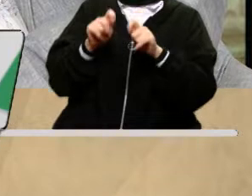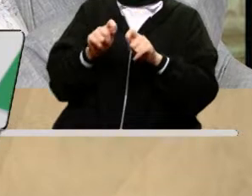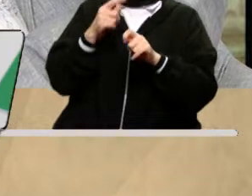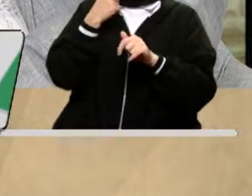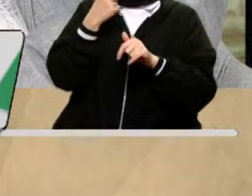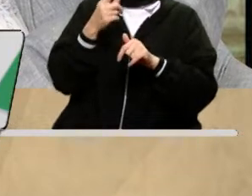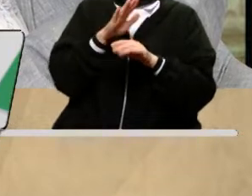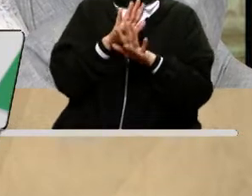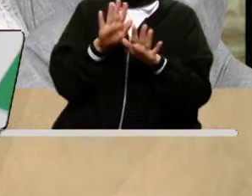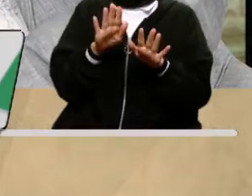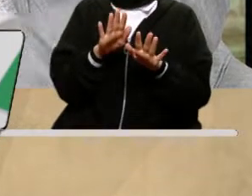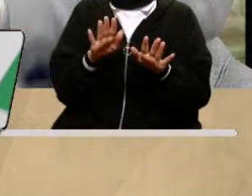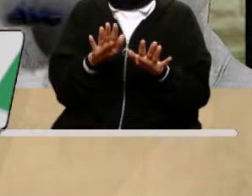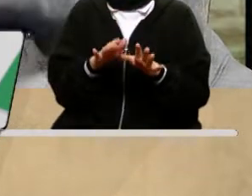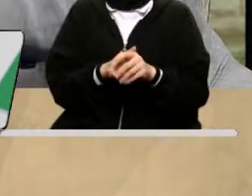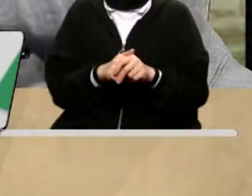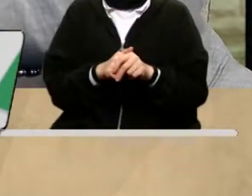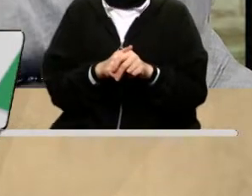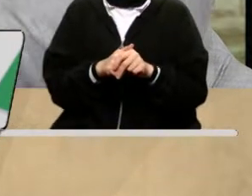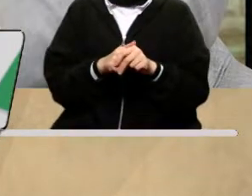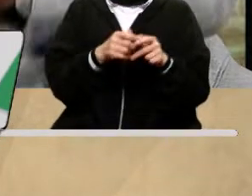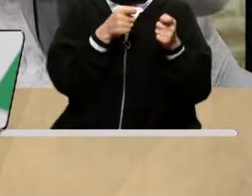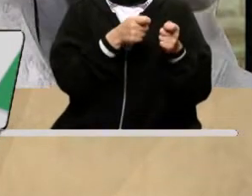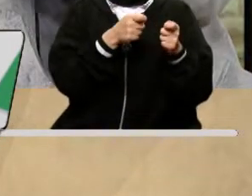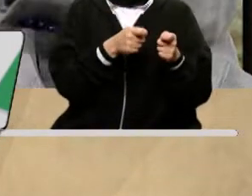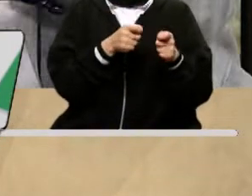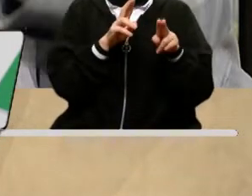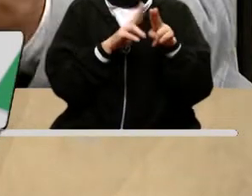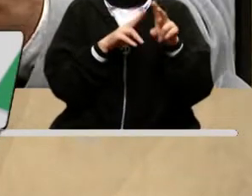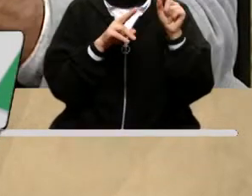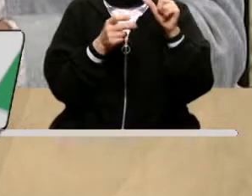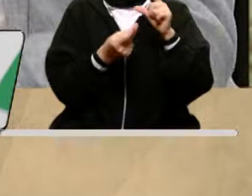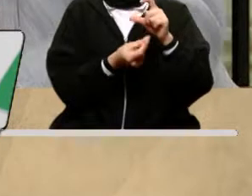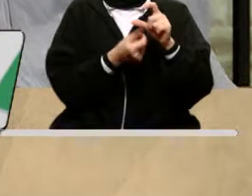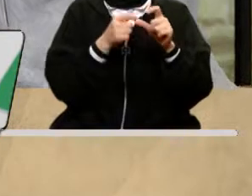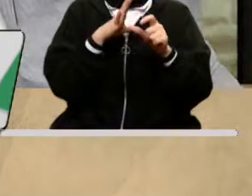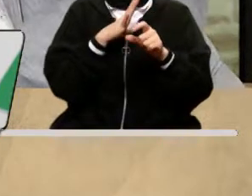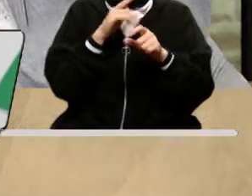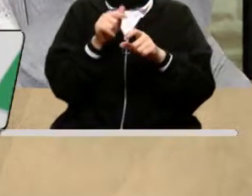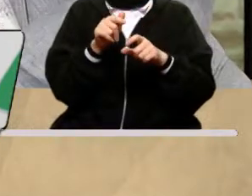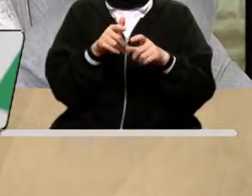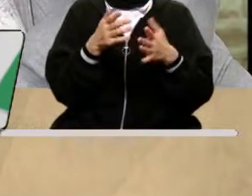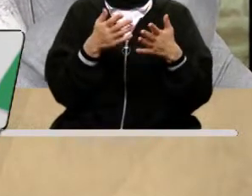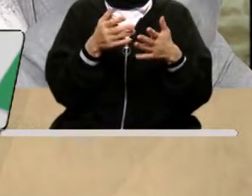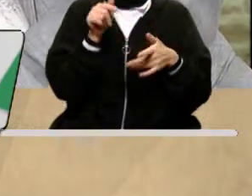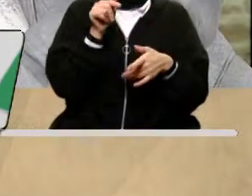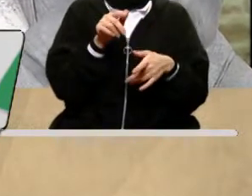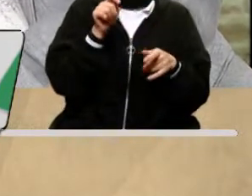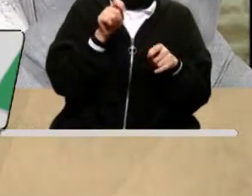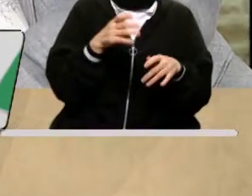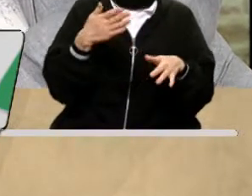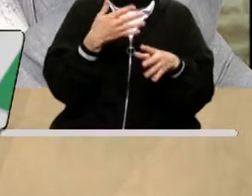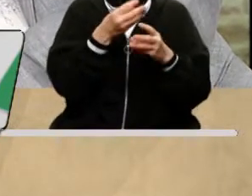koçlarımız çok akıl veren, yani mısır patlatma bölümünden mezun olup da kendisi 3 matematik yapamamış insanların, şunları yaparsanız daha çok